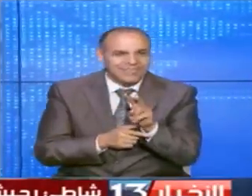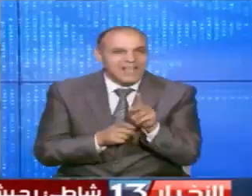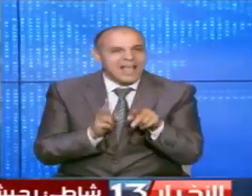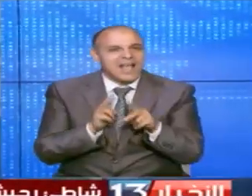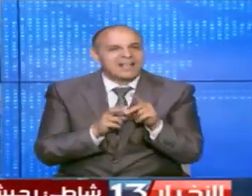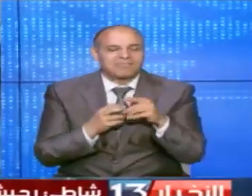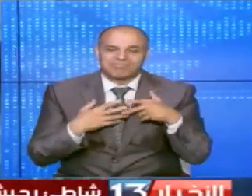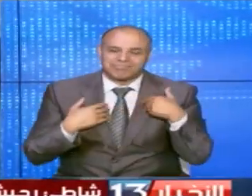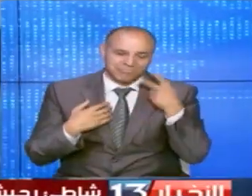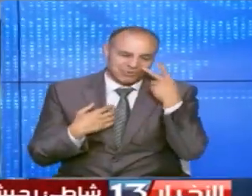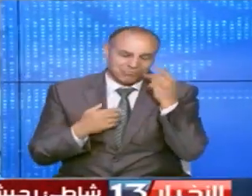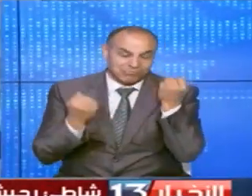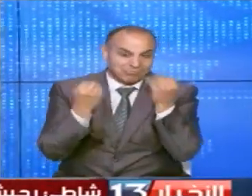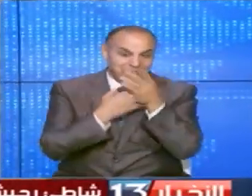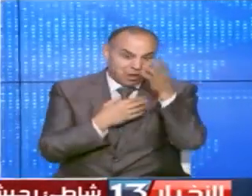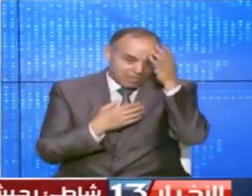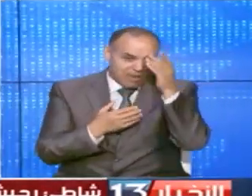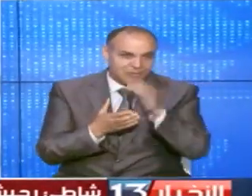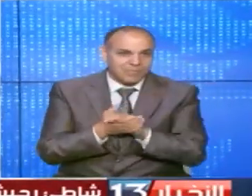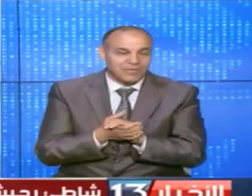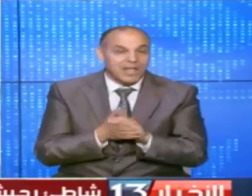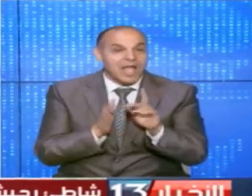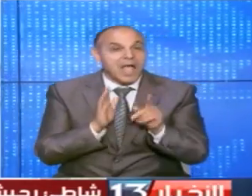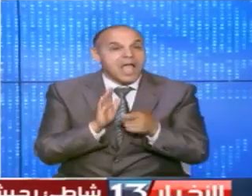بهذا الحدث العلمي